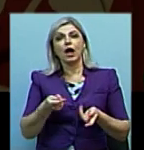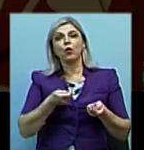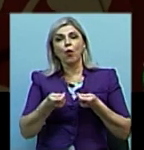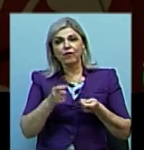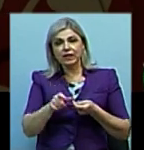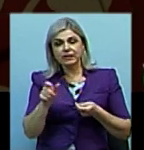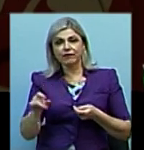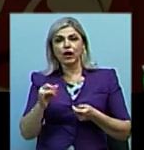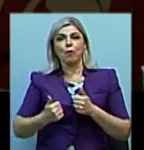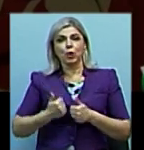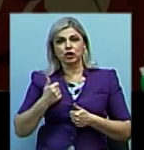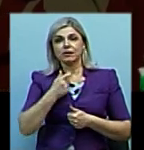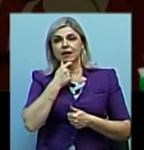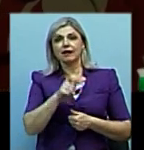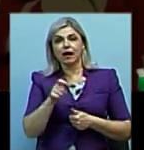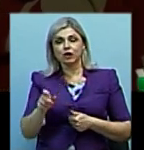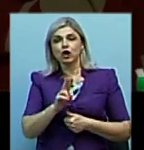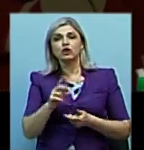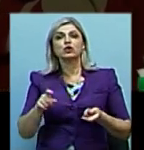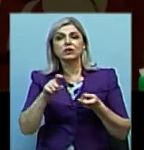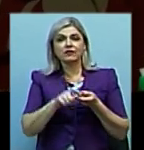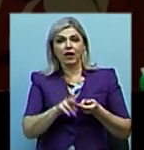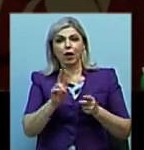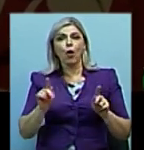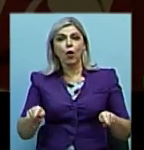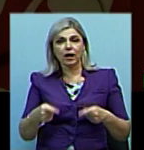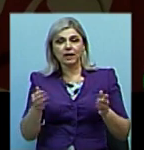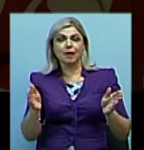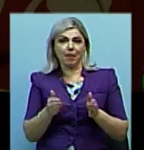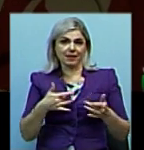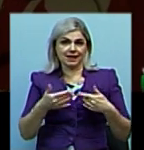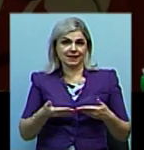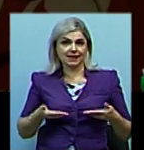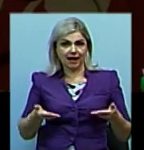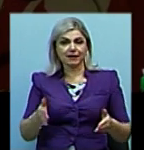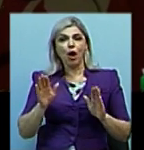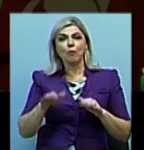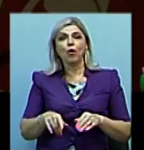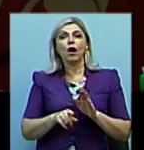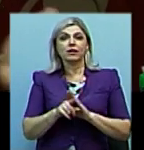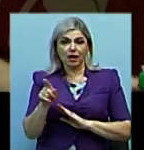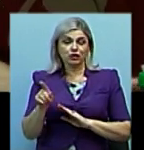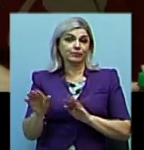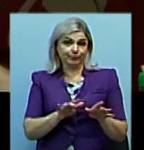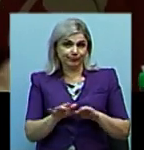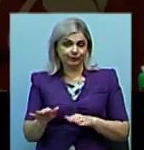обласне, почесні глядачі, ті, хто причетні були до організації малої сцени. Потім піде прокат і так